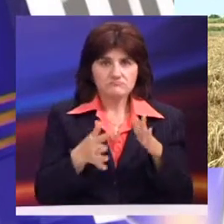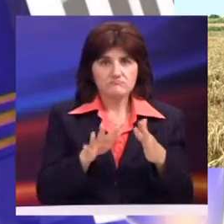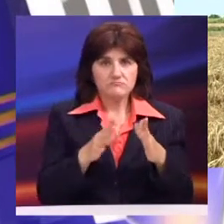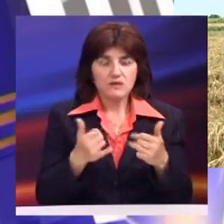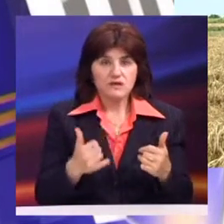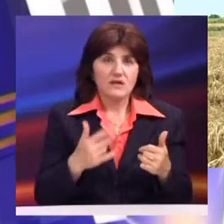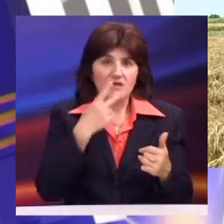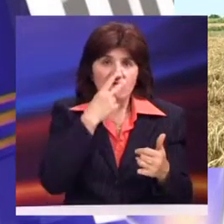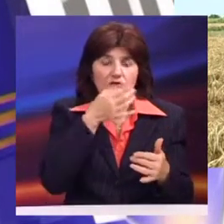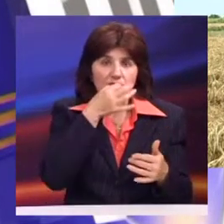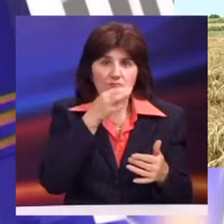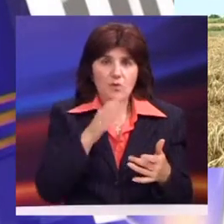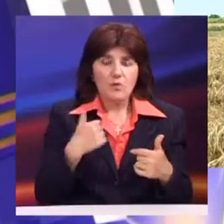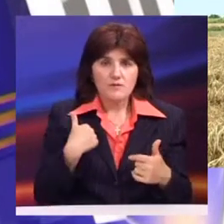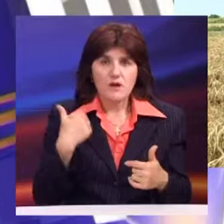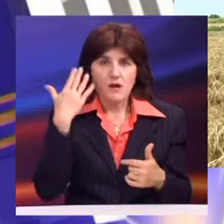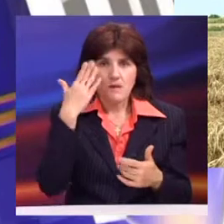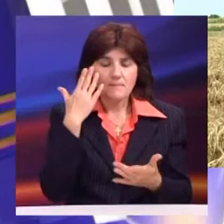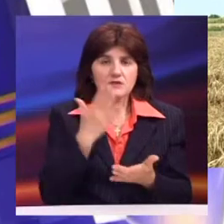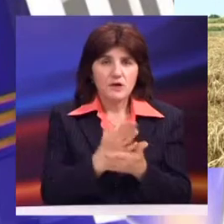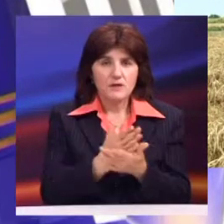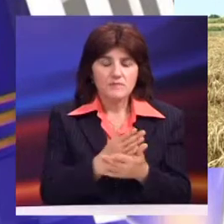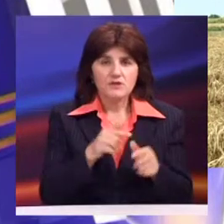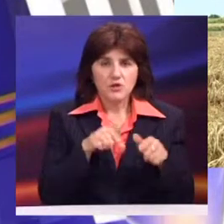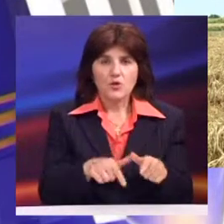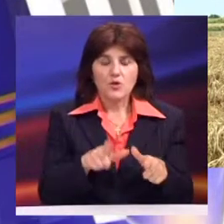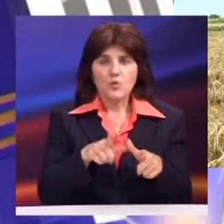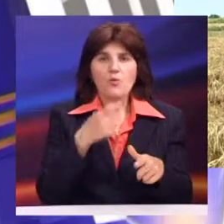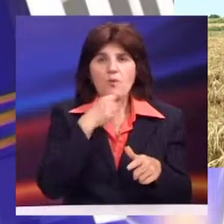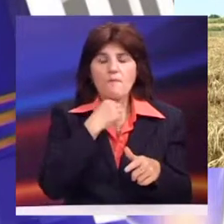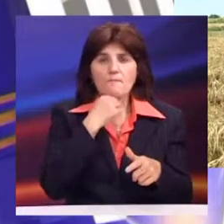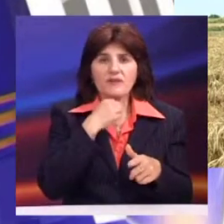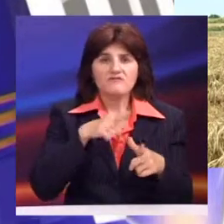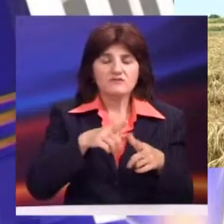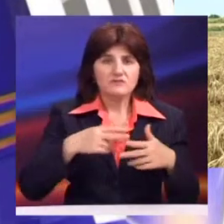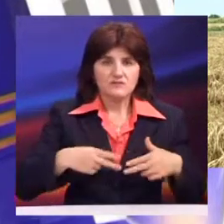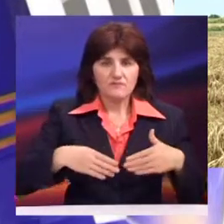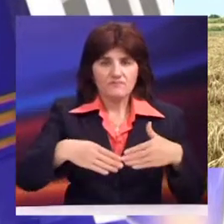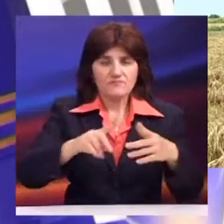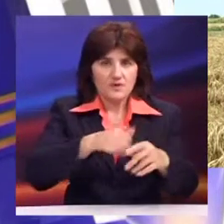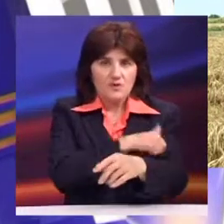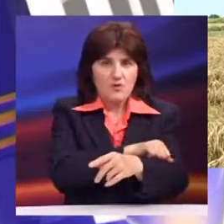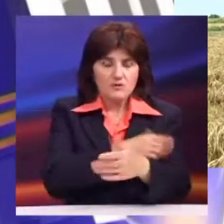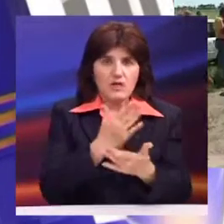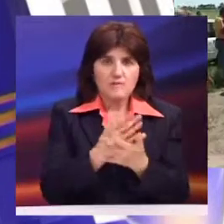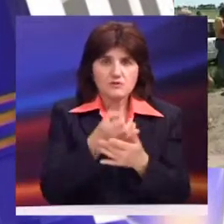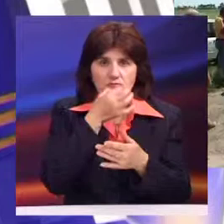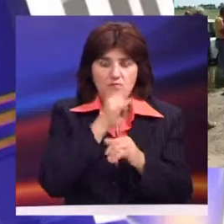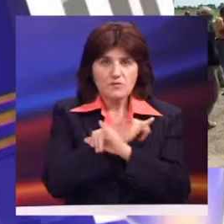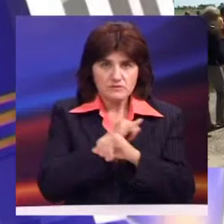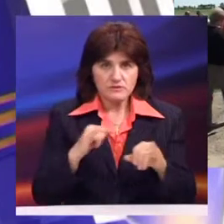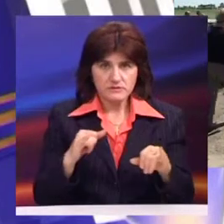poodmakli u vegetaciji, ali ipak vidljiv neki efekat i smatram da ćemo sa uvođenjem regulatora rasta u proizvodnju u narednim godinama napraviti jedan novi